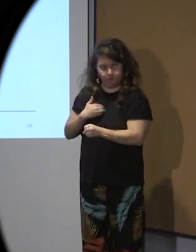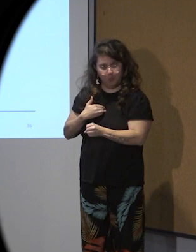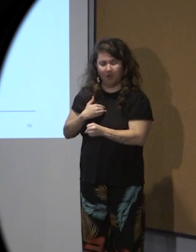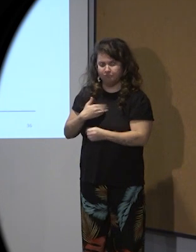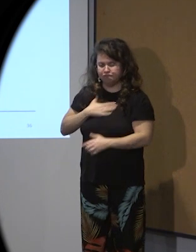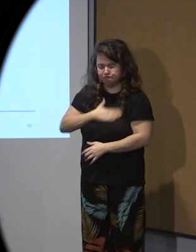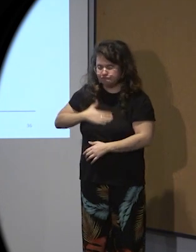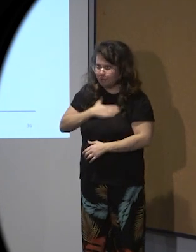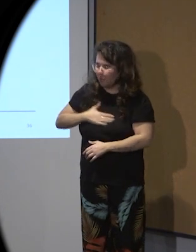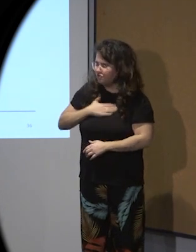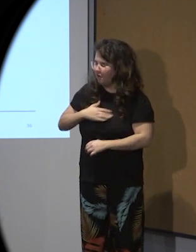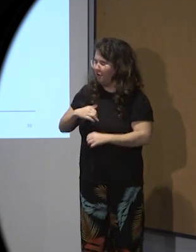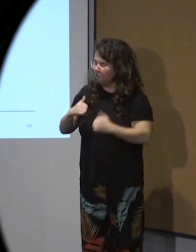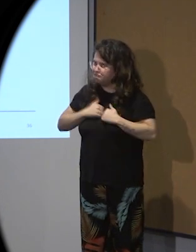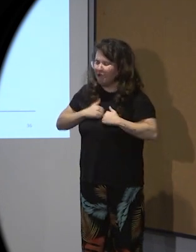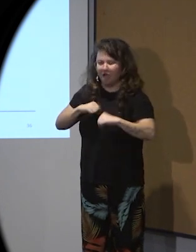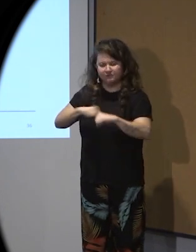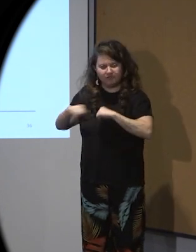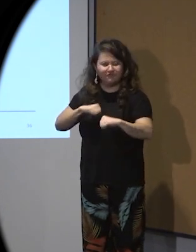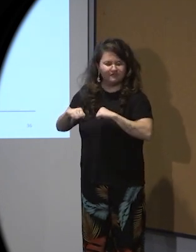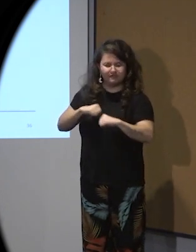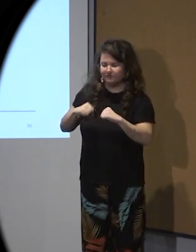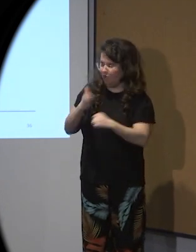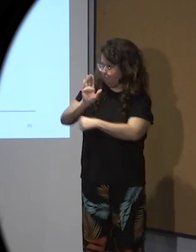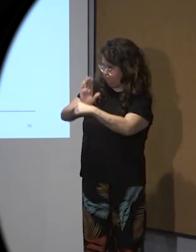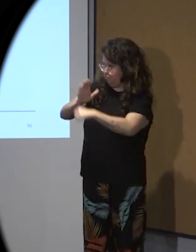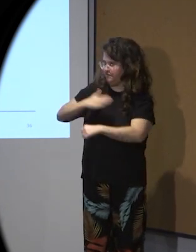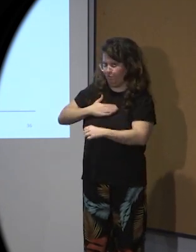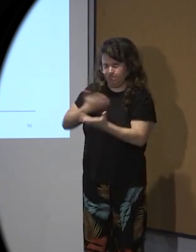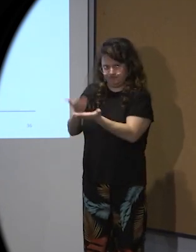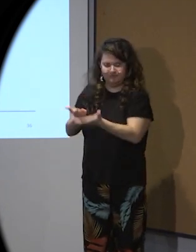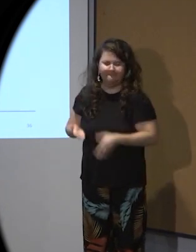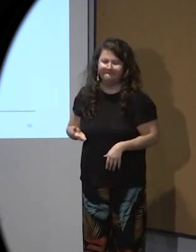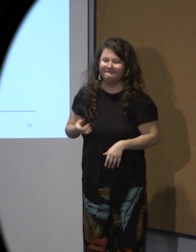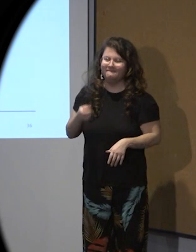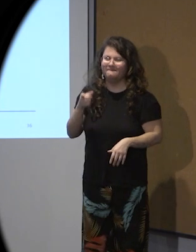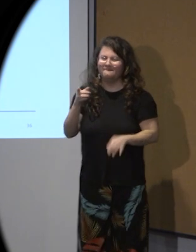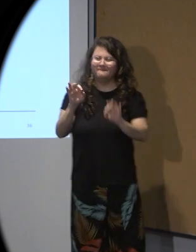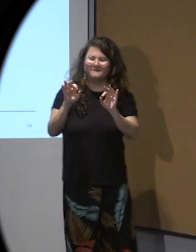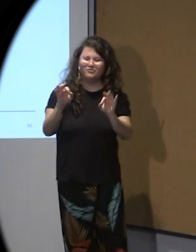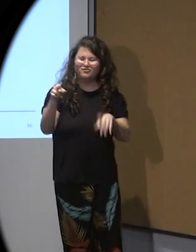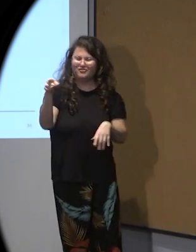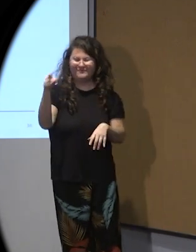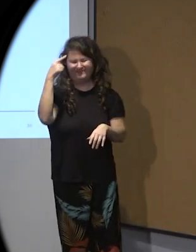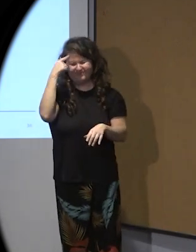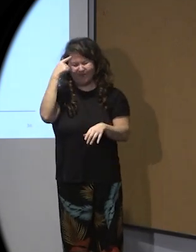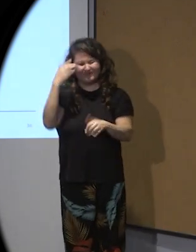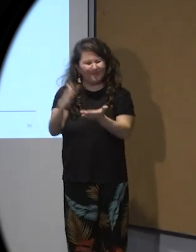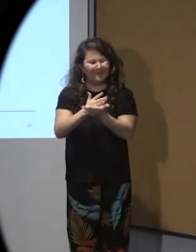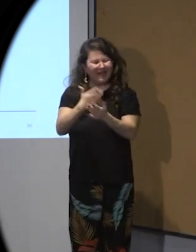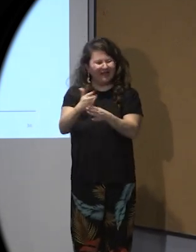donne l'exemple et puis le témoignage. Vraiment, il faut. Il y a une alterner, mémoire, surtout. ça vous m'aviez dit ça en préparant cette soirée, il y a une